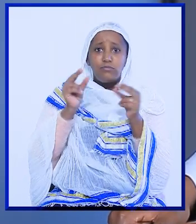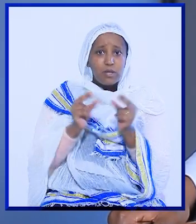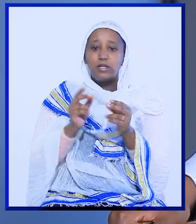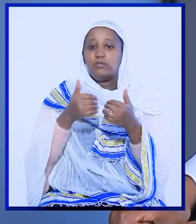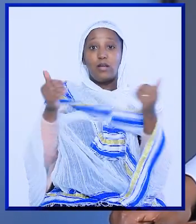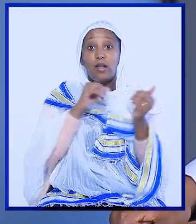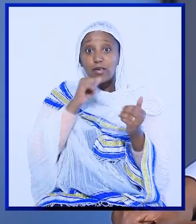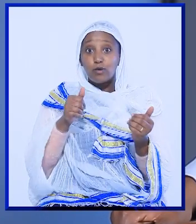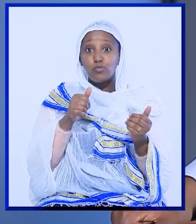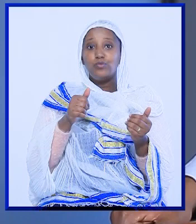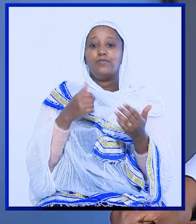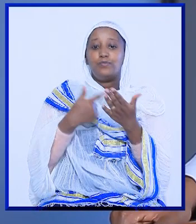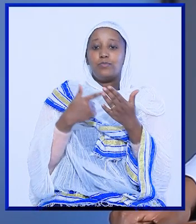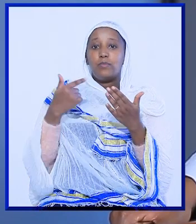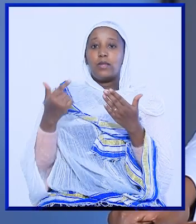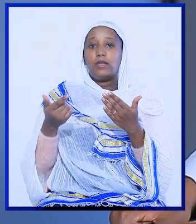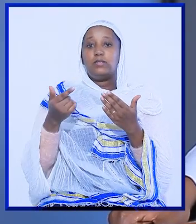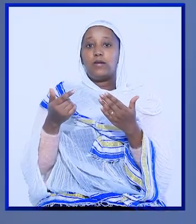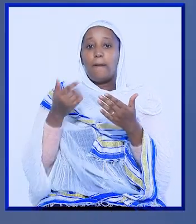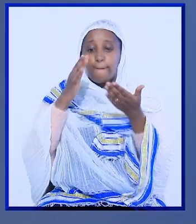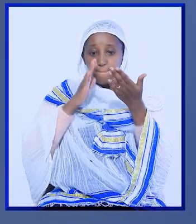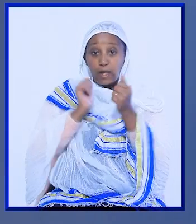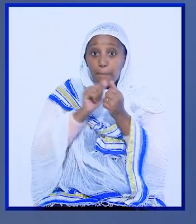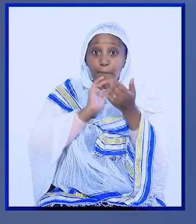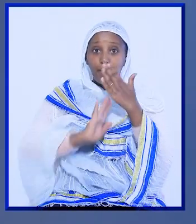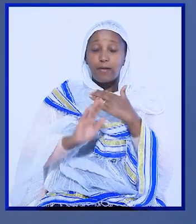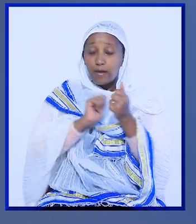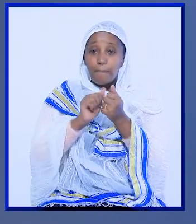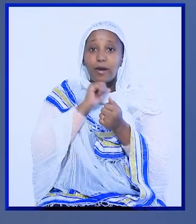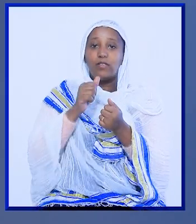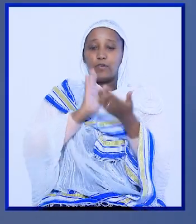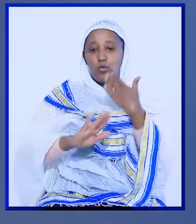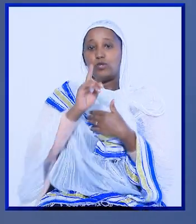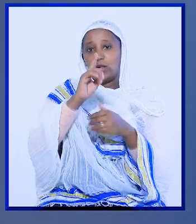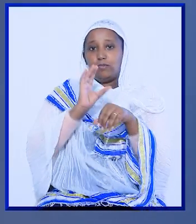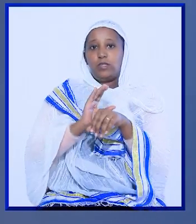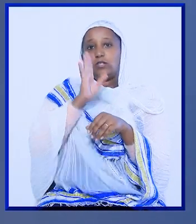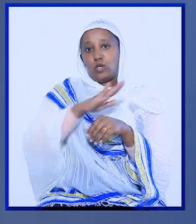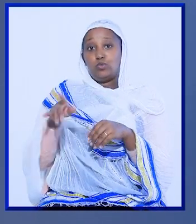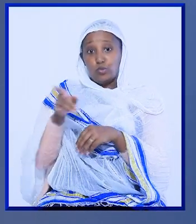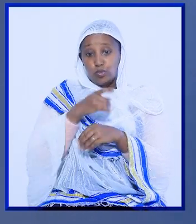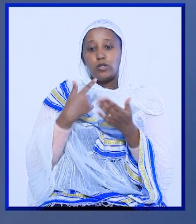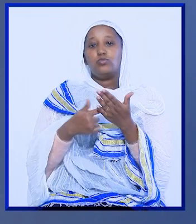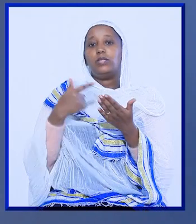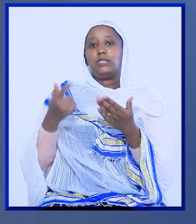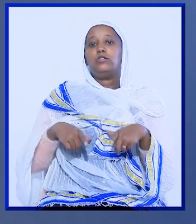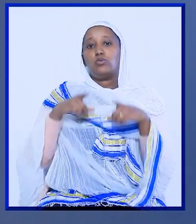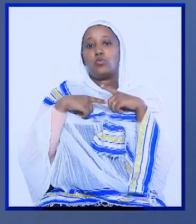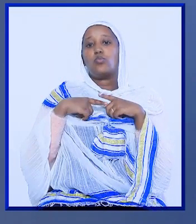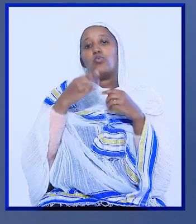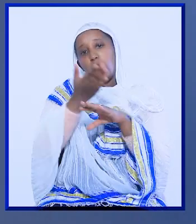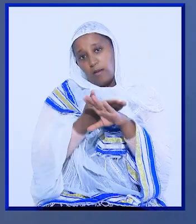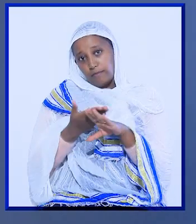ብሔር ቋንቋ ነገር ሳይለያችሁ በዚህ አንድ ከማይጠፋ ዘር የተወለዳችሁ የአንድ እናት የቤተክርስቲያን ልጆች ስለሆናችሁ በዚህ